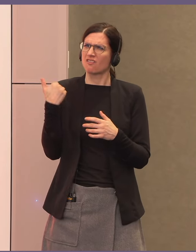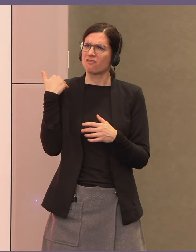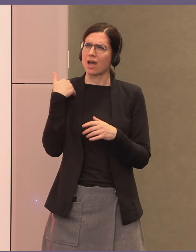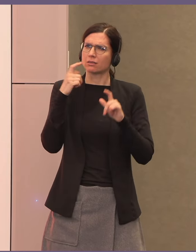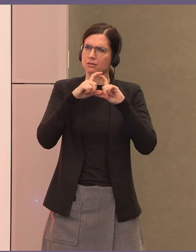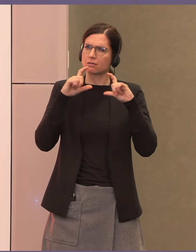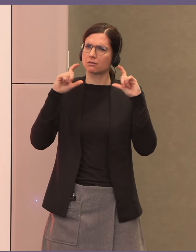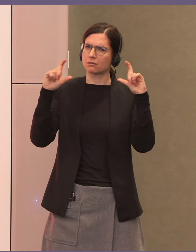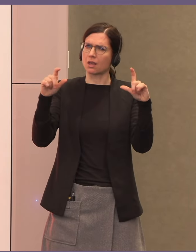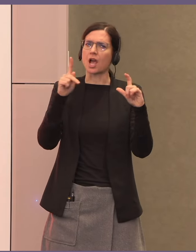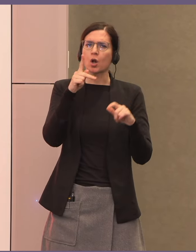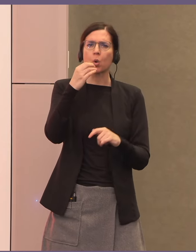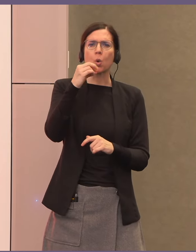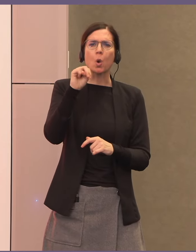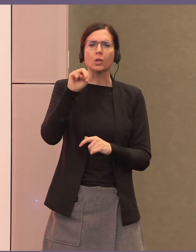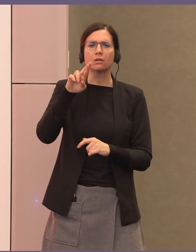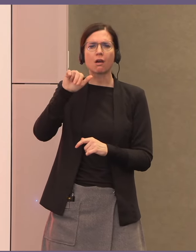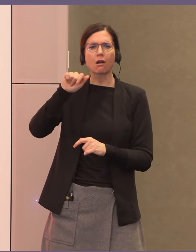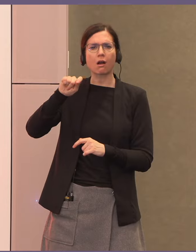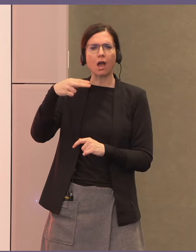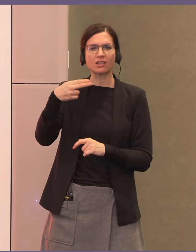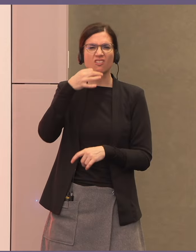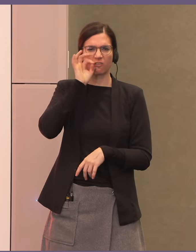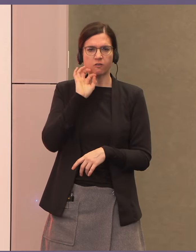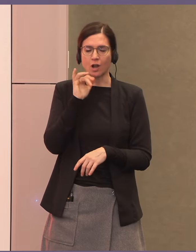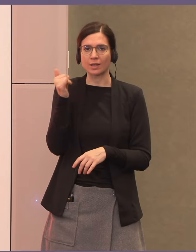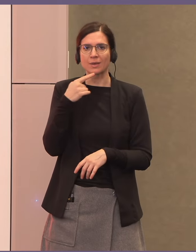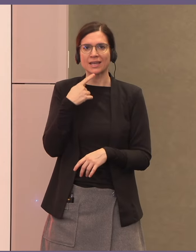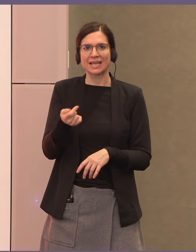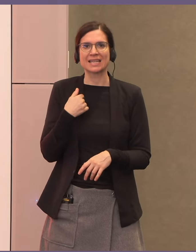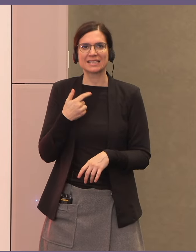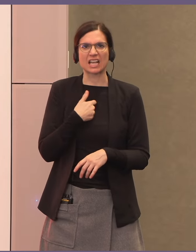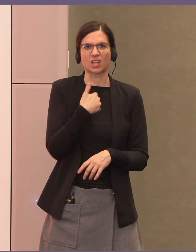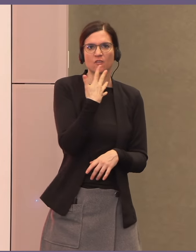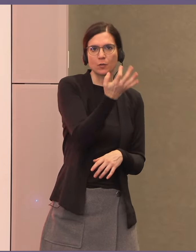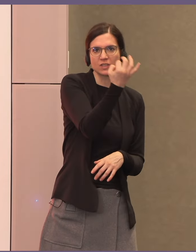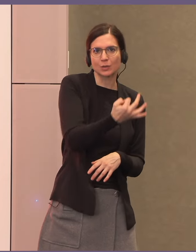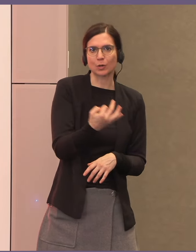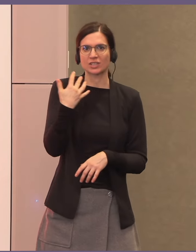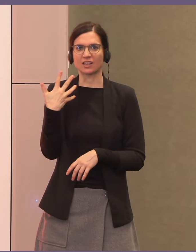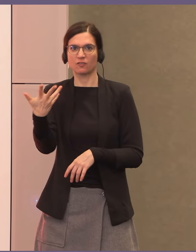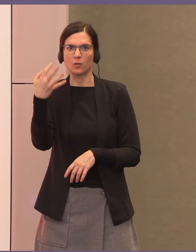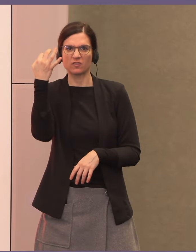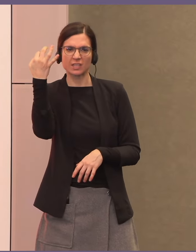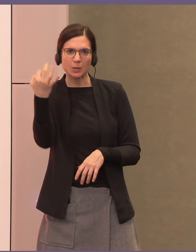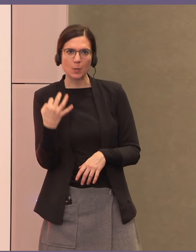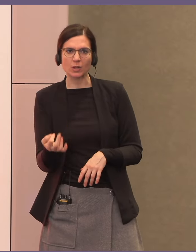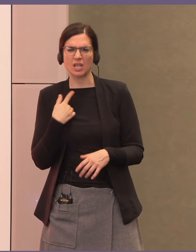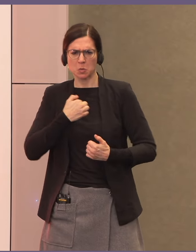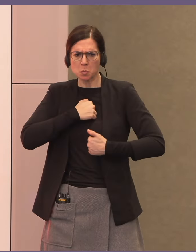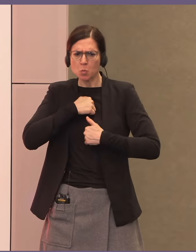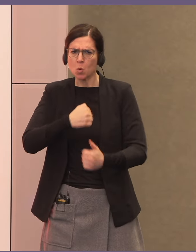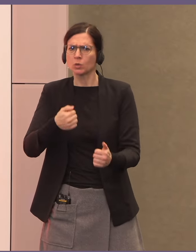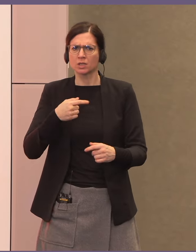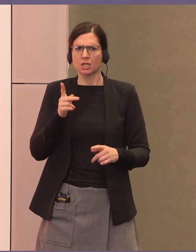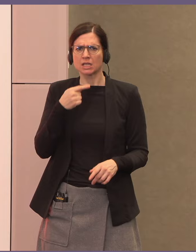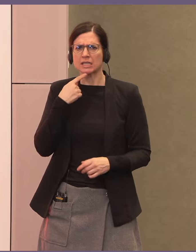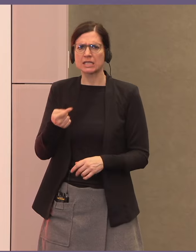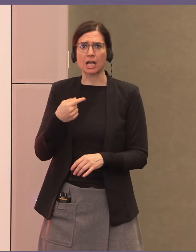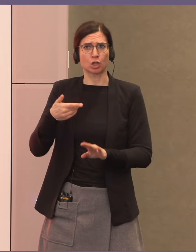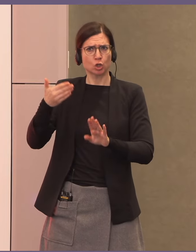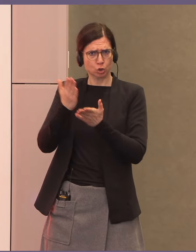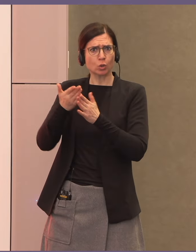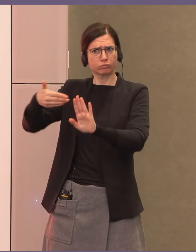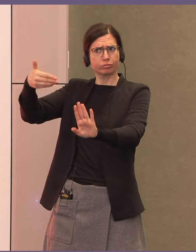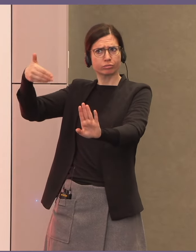Land verankert. Und verzeiht mir die Eier gehabt, das auszusprechen, was wir alle